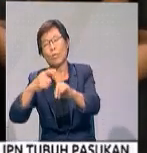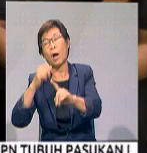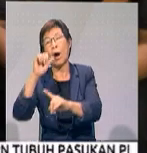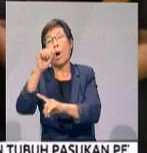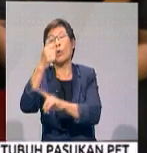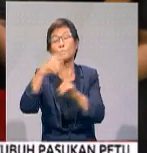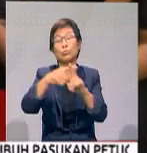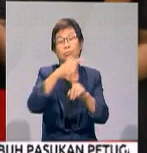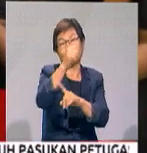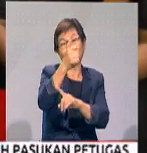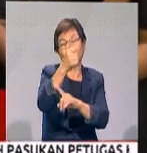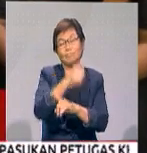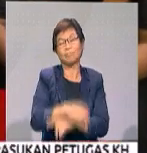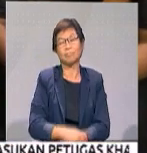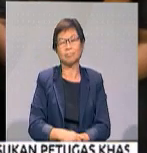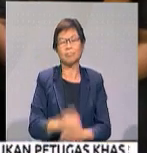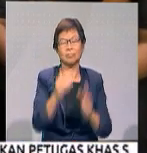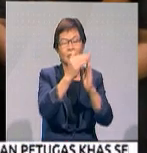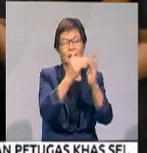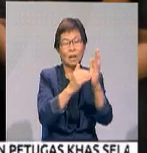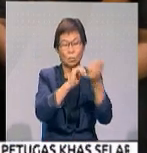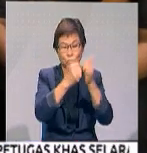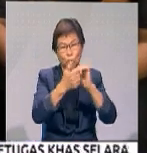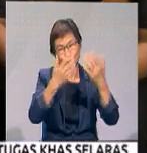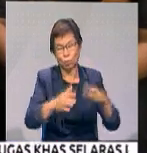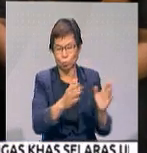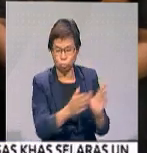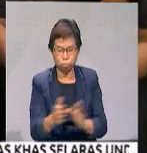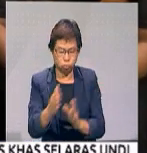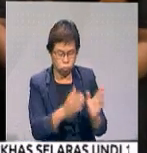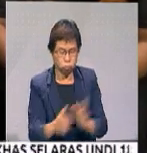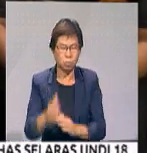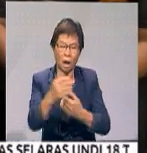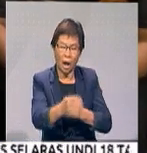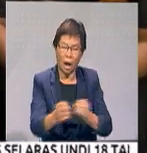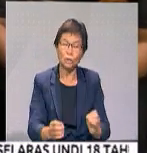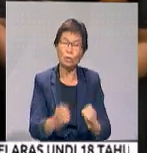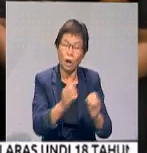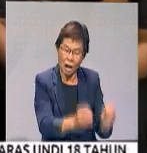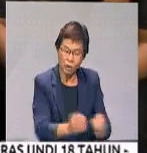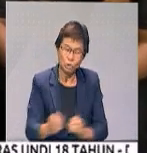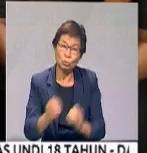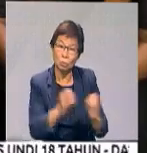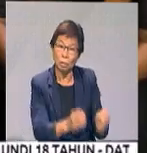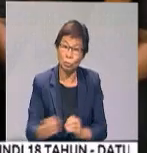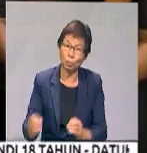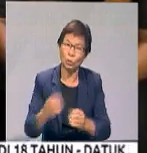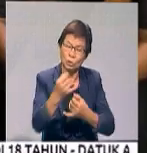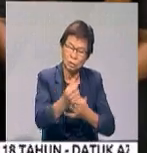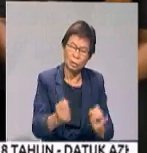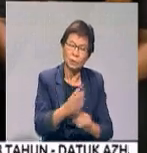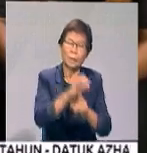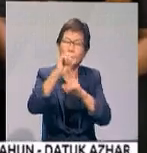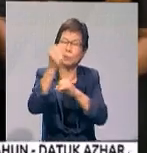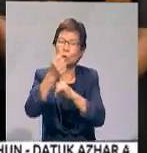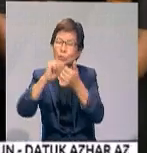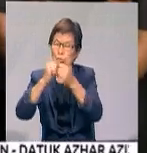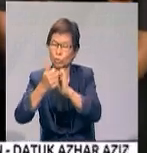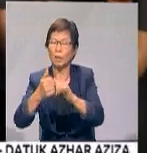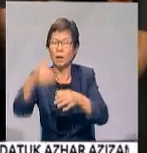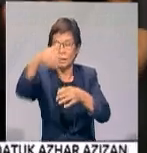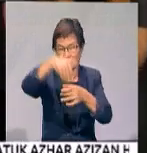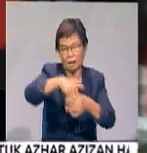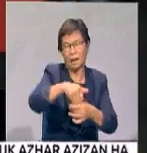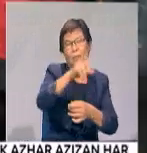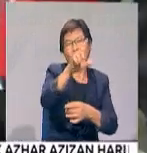telah disusun dan dianjurkan oleh pelbagai jabatan dan juga persatuan-persatuan sukan yang ada di